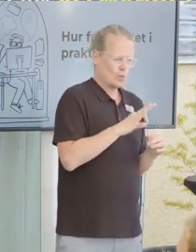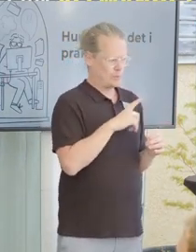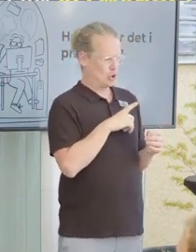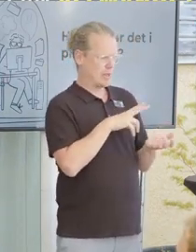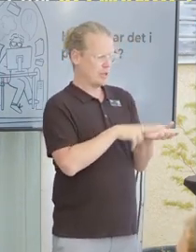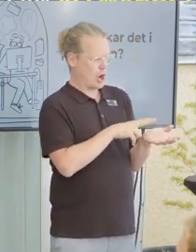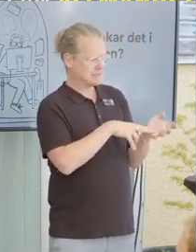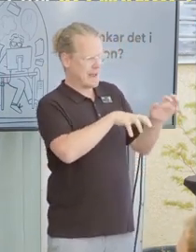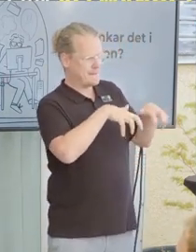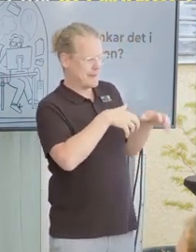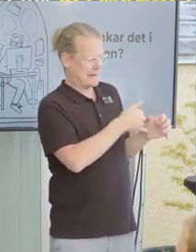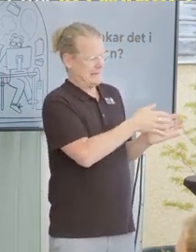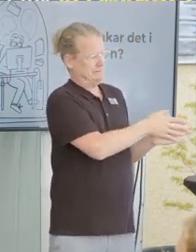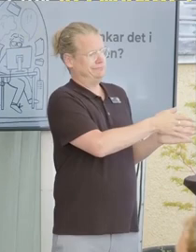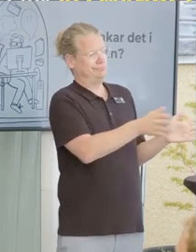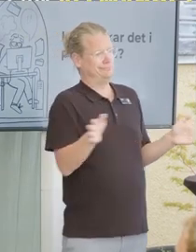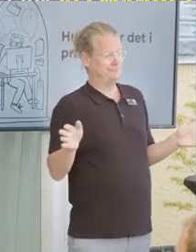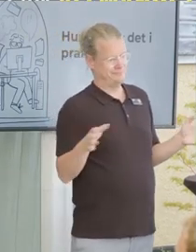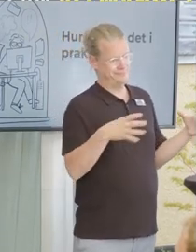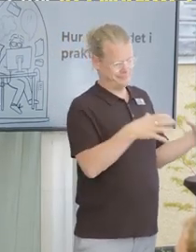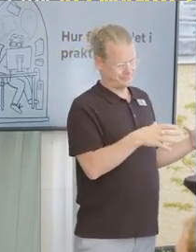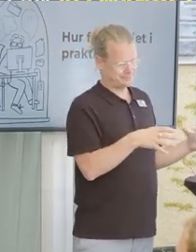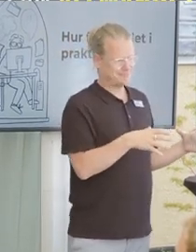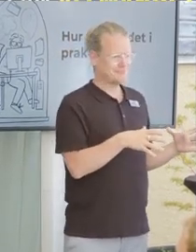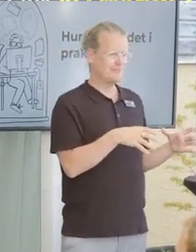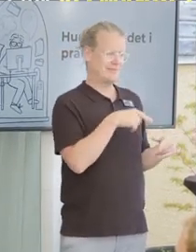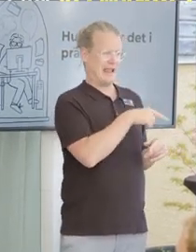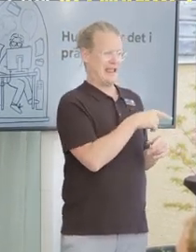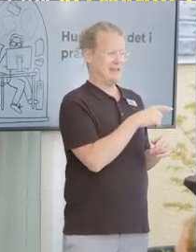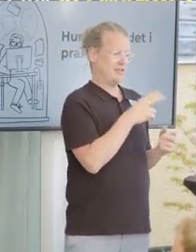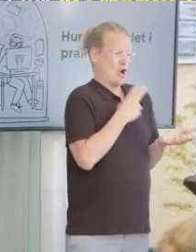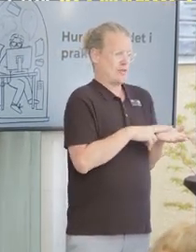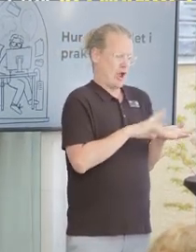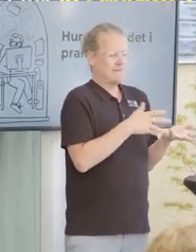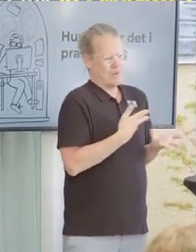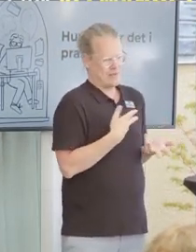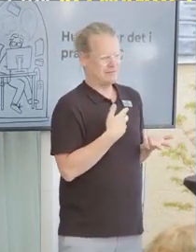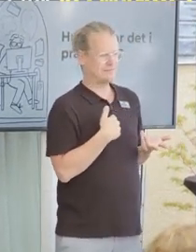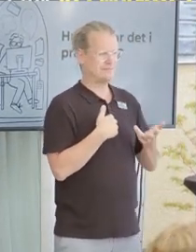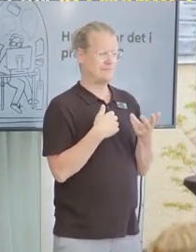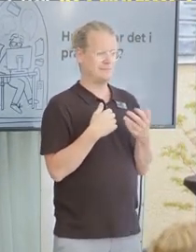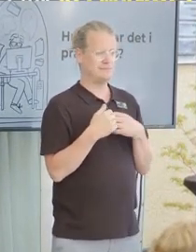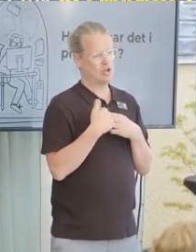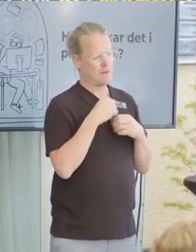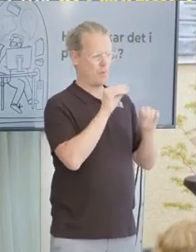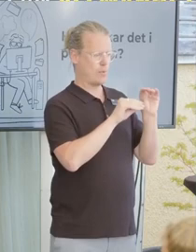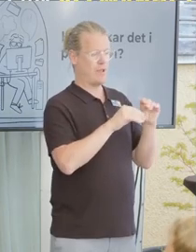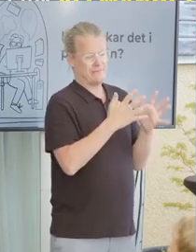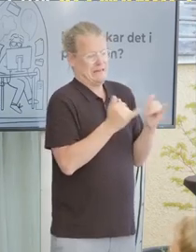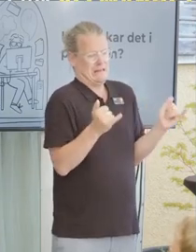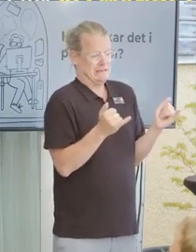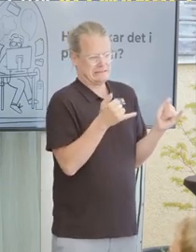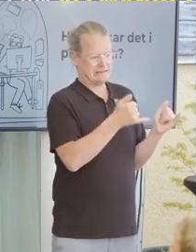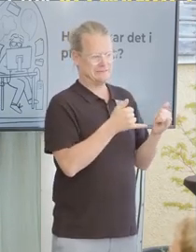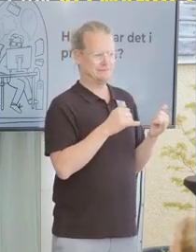tas fram, de har vi möjlighet att lägga ut fritt. Mm. För där kan man inte återskapa det material de är skapade av. Och de